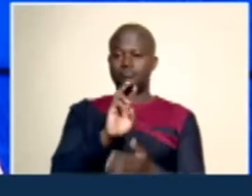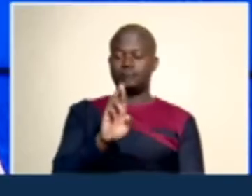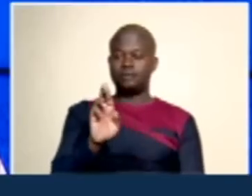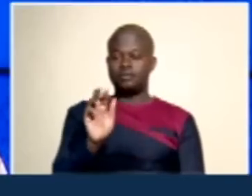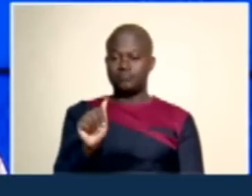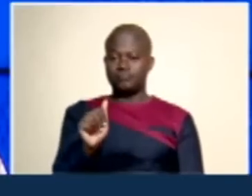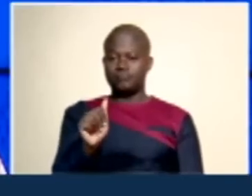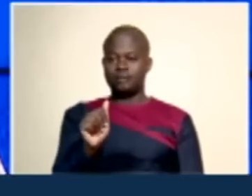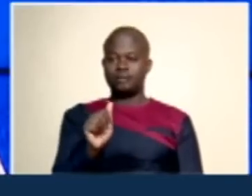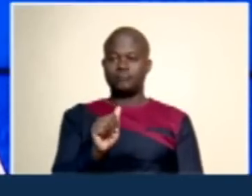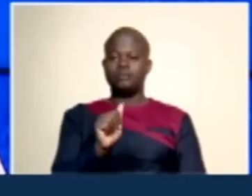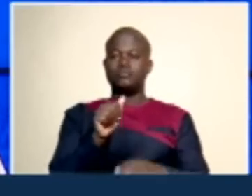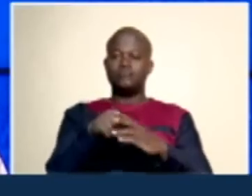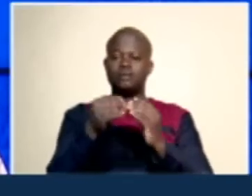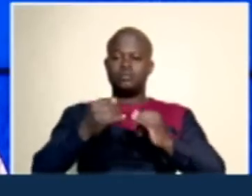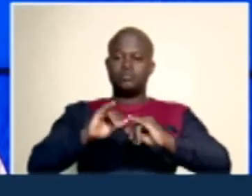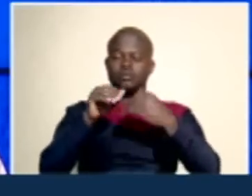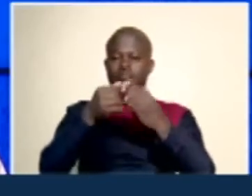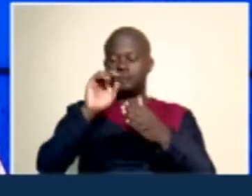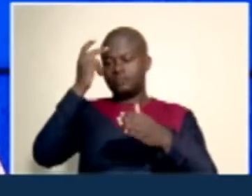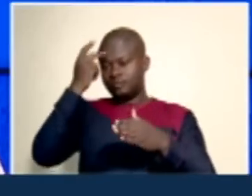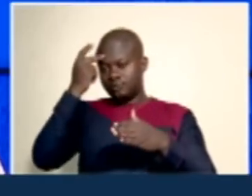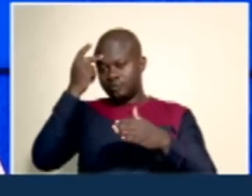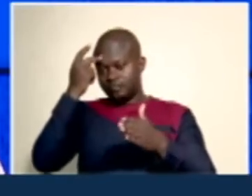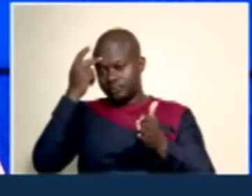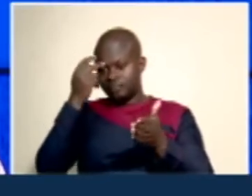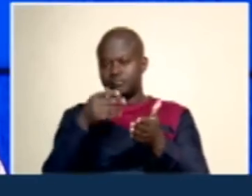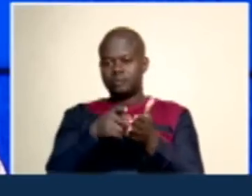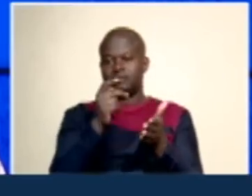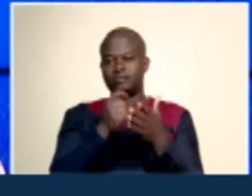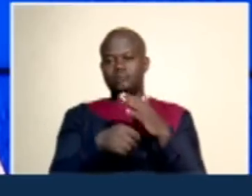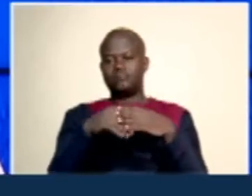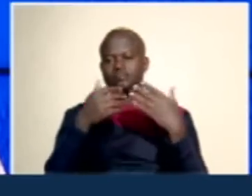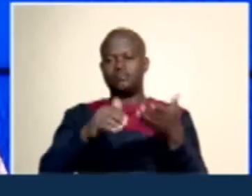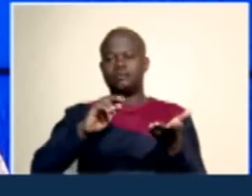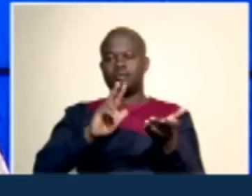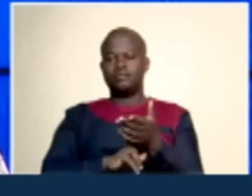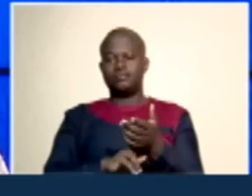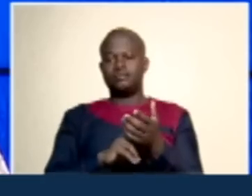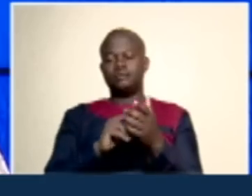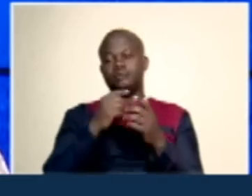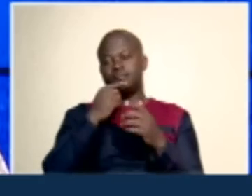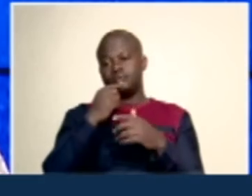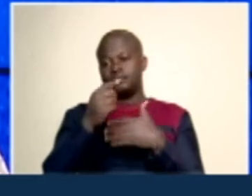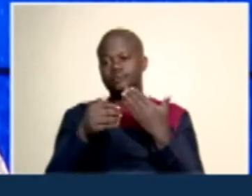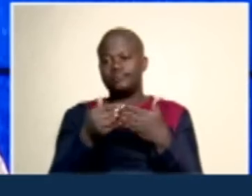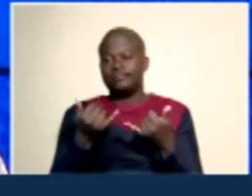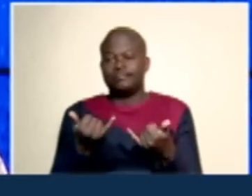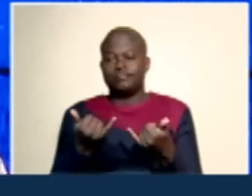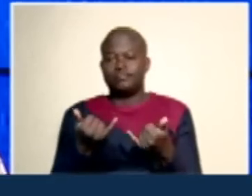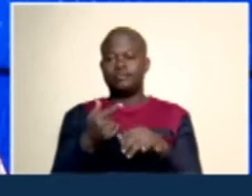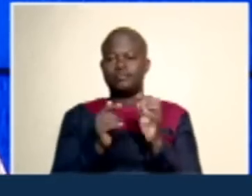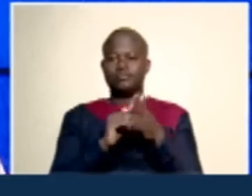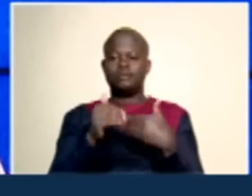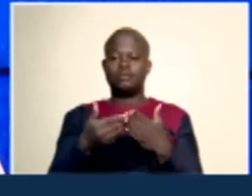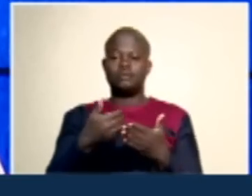n'amahoro dushyira mu bikorwa politike y'imisoreshereze ibimaze kwemezwa. Rero ariko